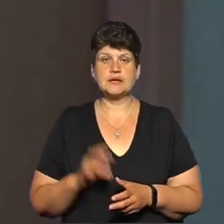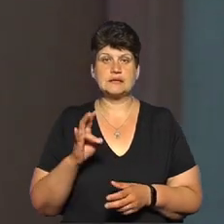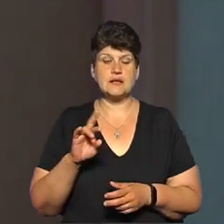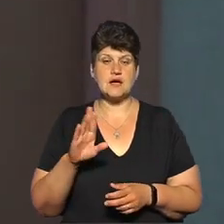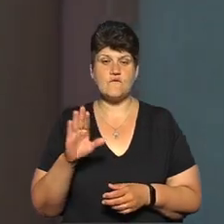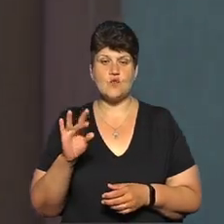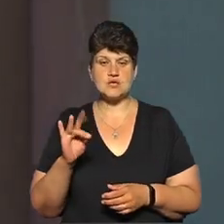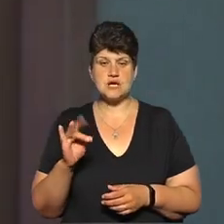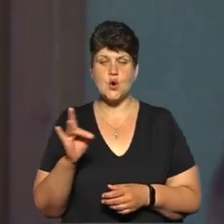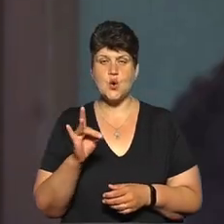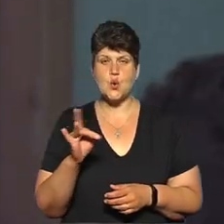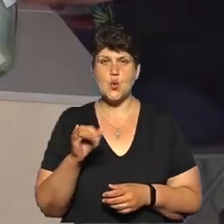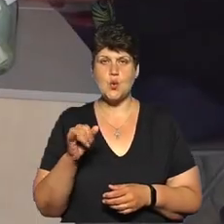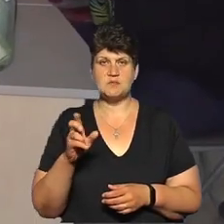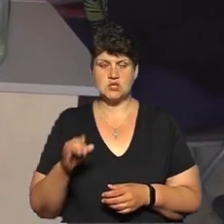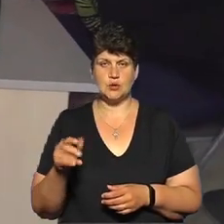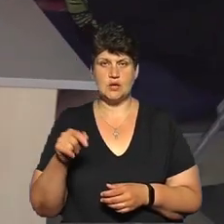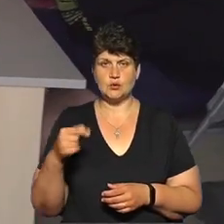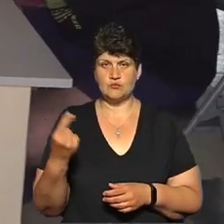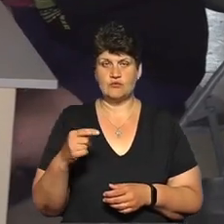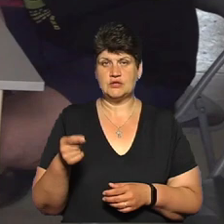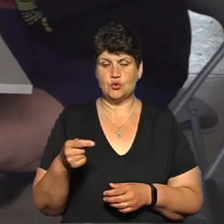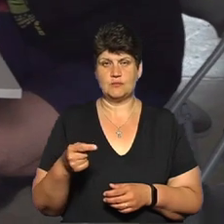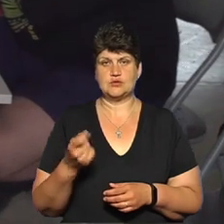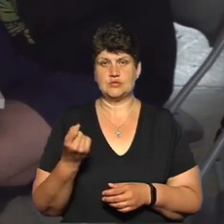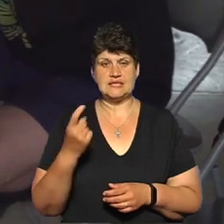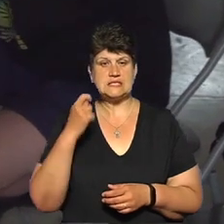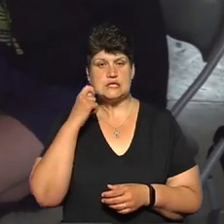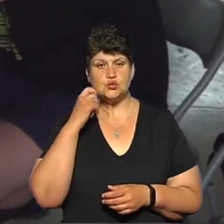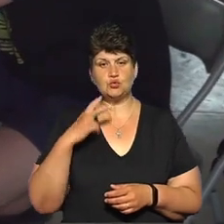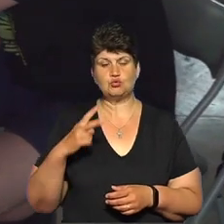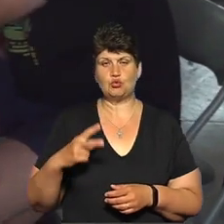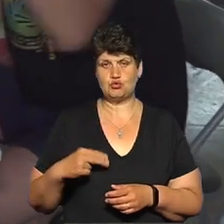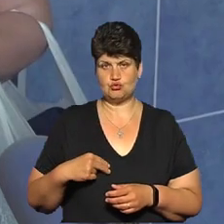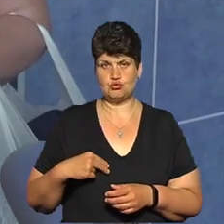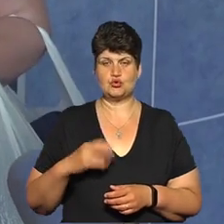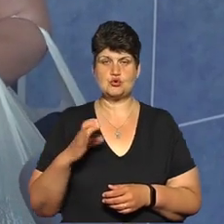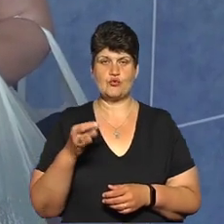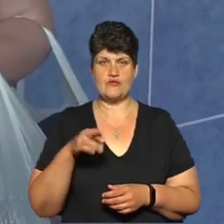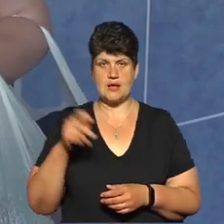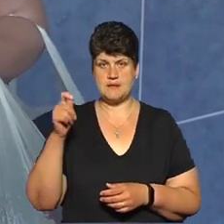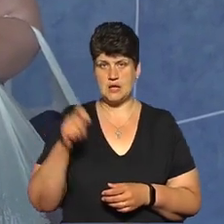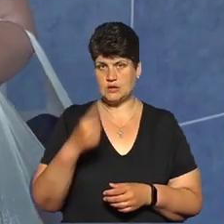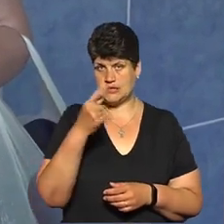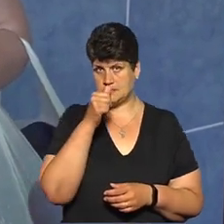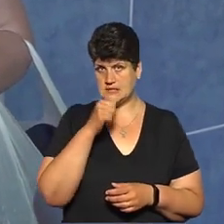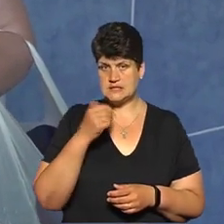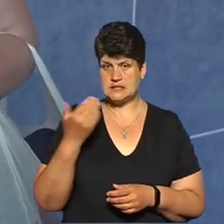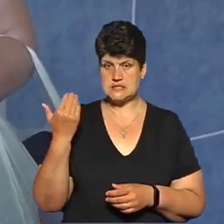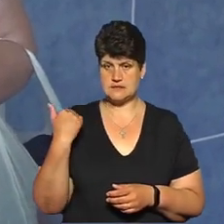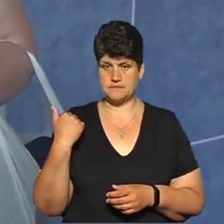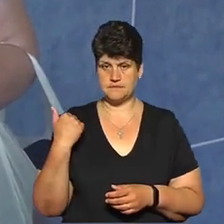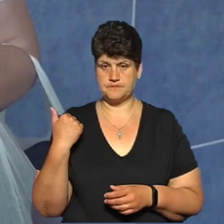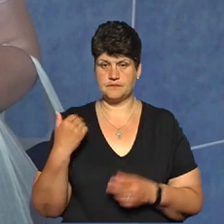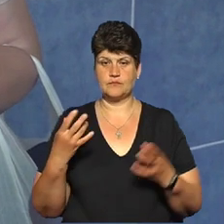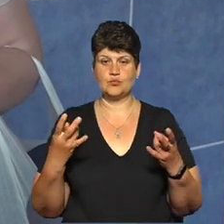Луганщині, розповідає, до Тернополя з 11-річною донькою Софією переїхали місяць тому. Більш на все потребуємо гігієна і